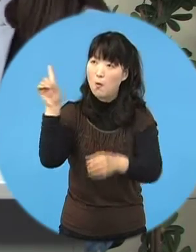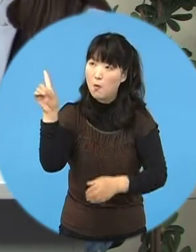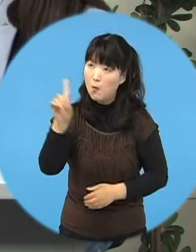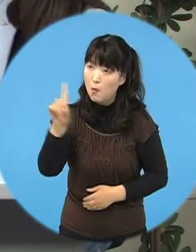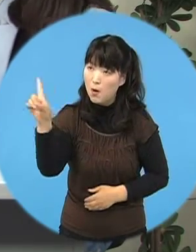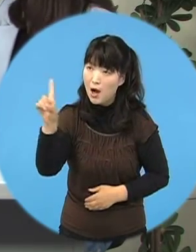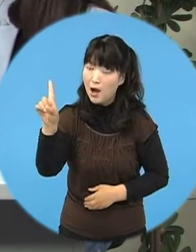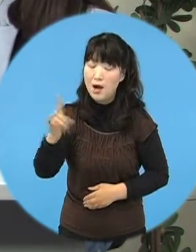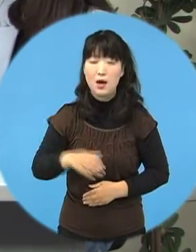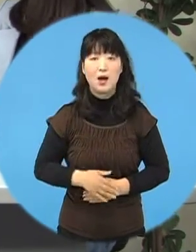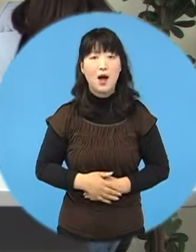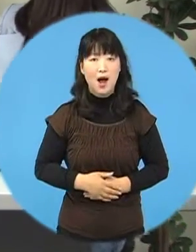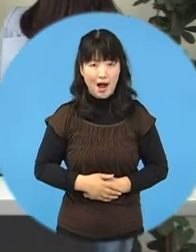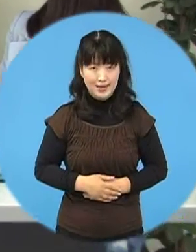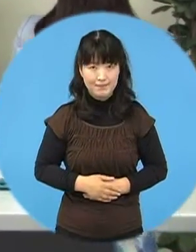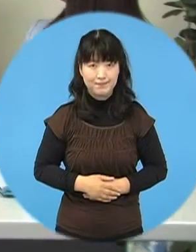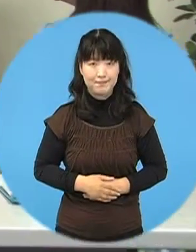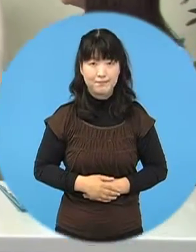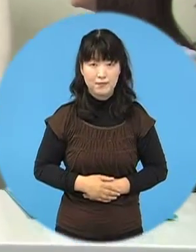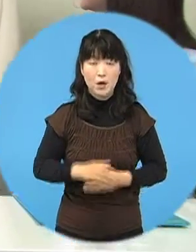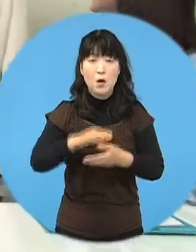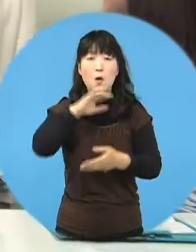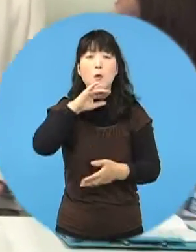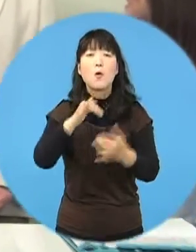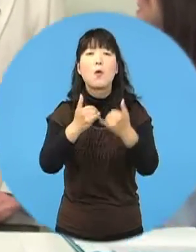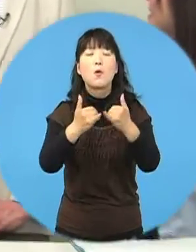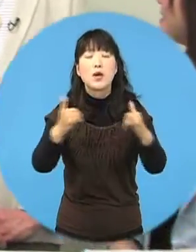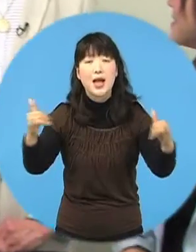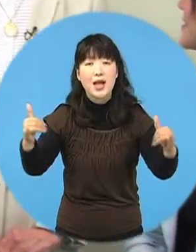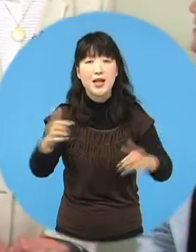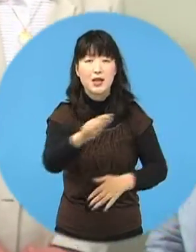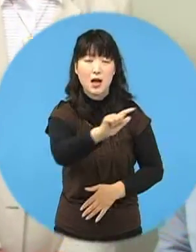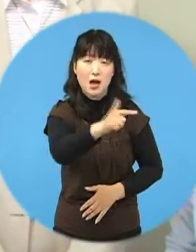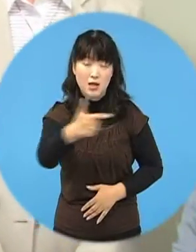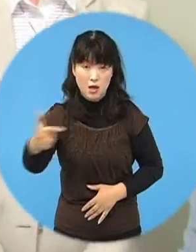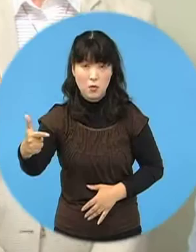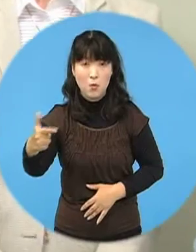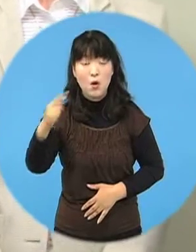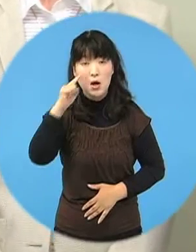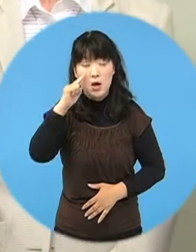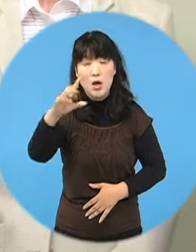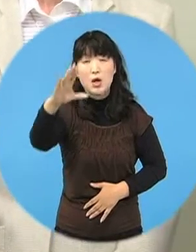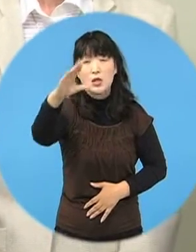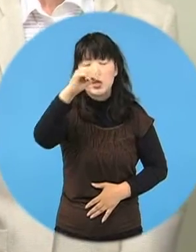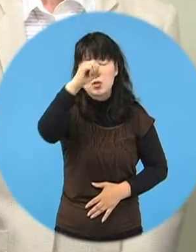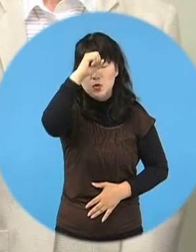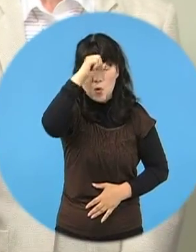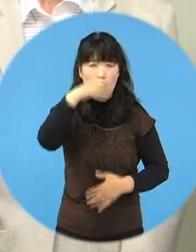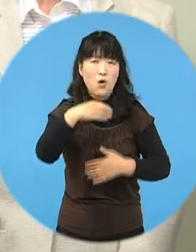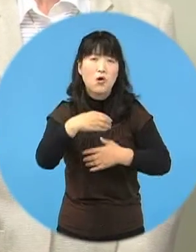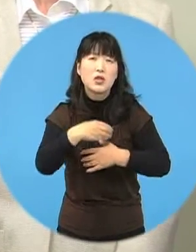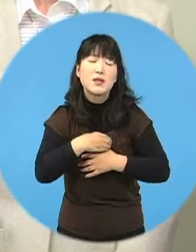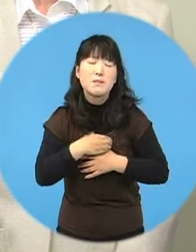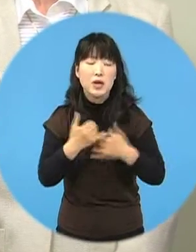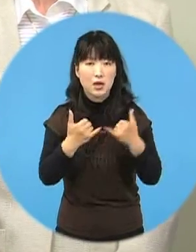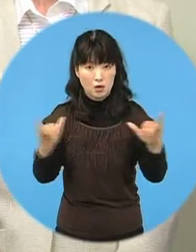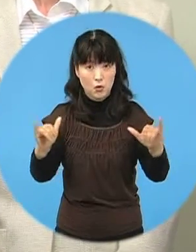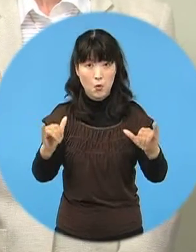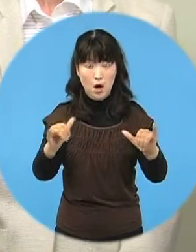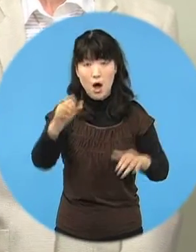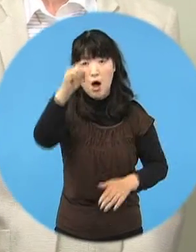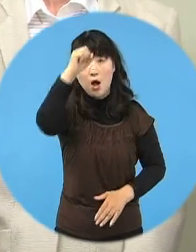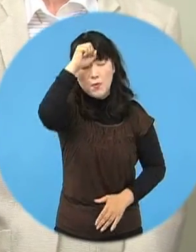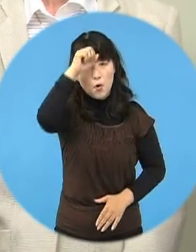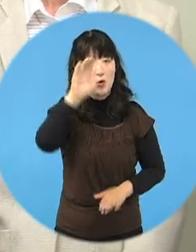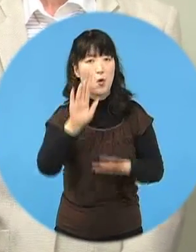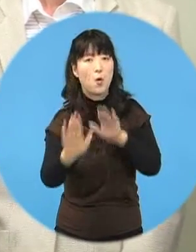聞かせいただけますか？ はい、高齢者の方など認知症が不安な方には発症を予防するという